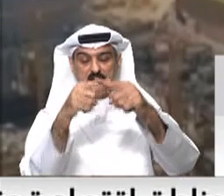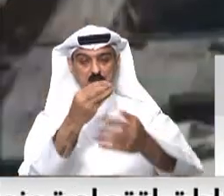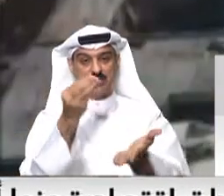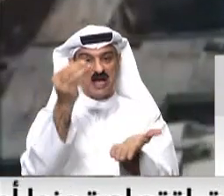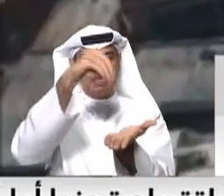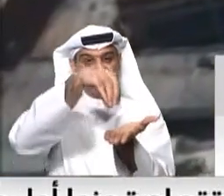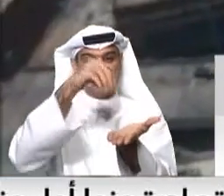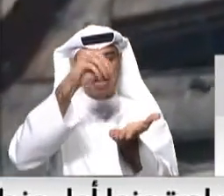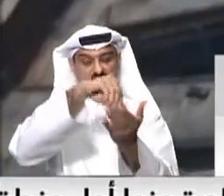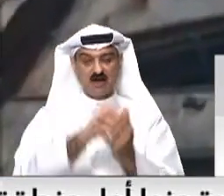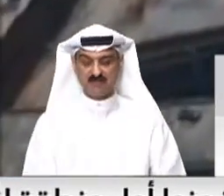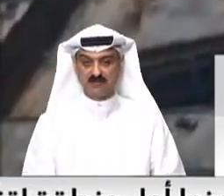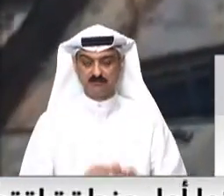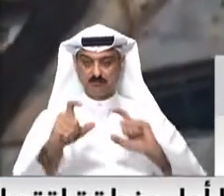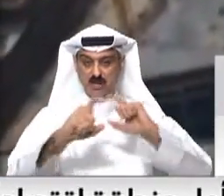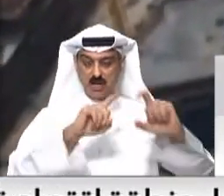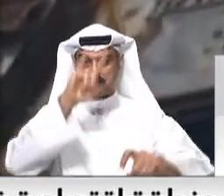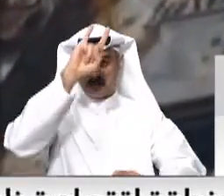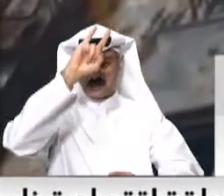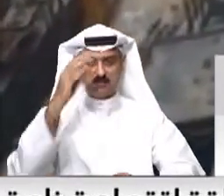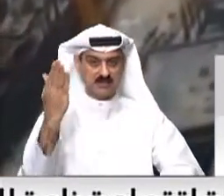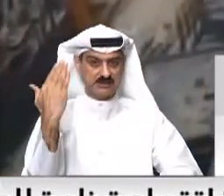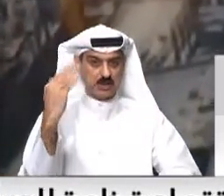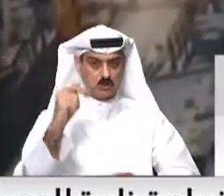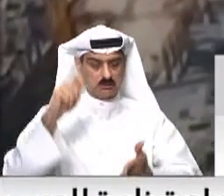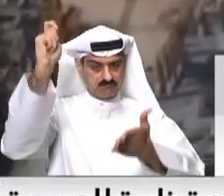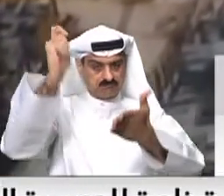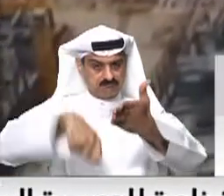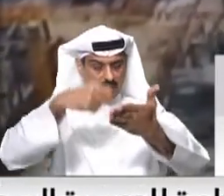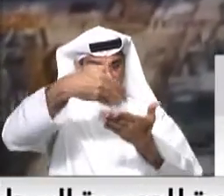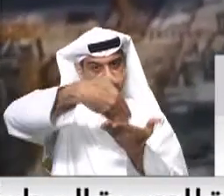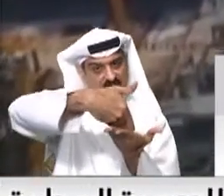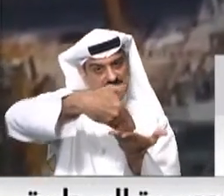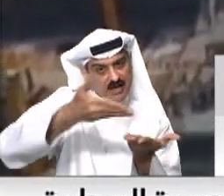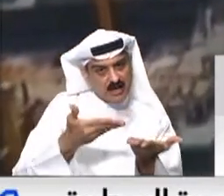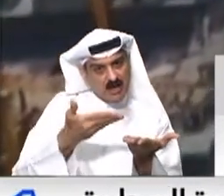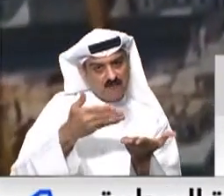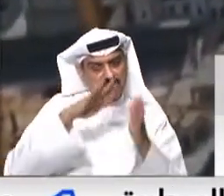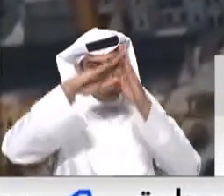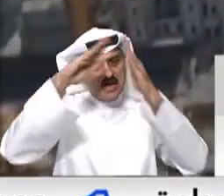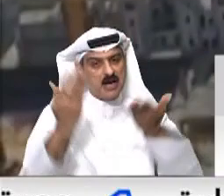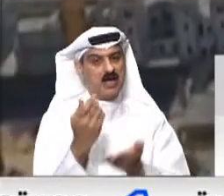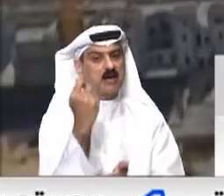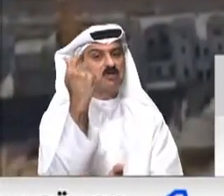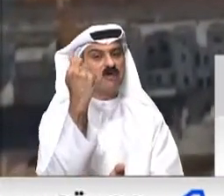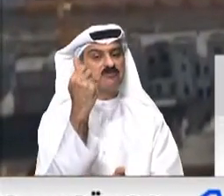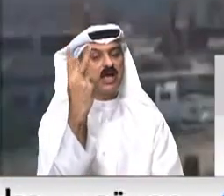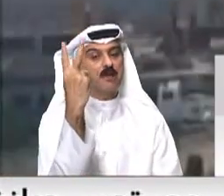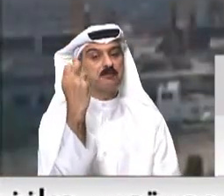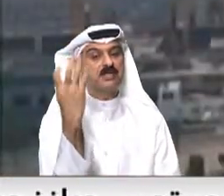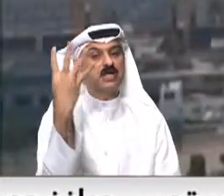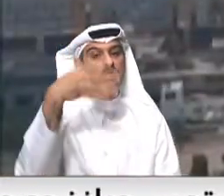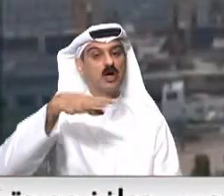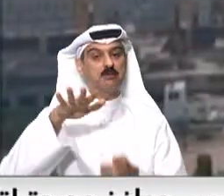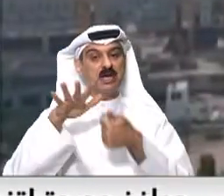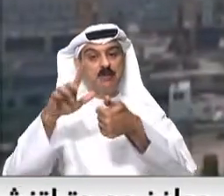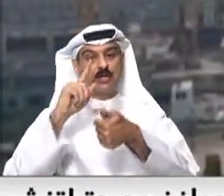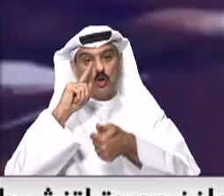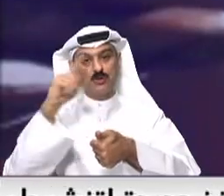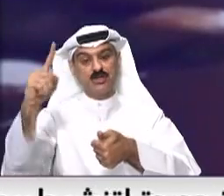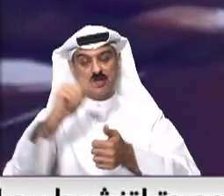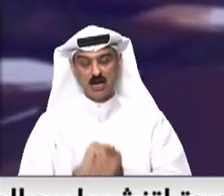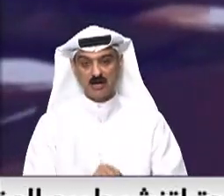الثاني والعشرين من شهر مايو جاري الاصدار سردات وتورم بقيمه اجماليه بلغت 240 مليون دينار